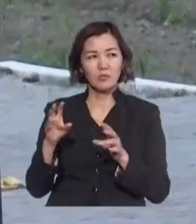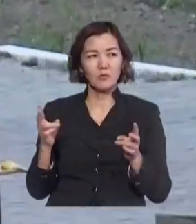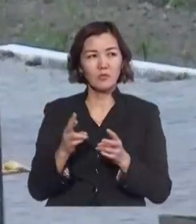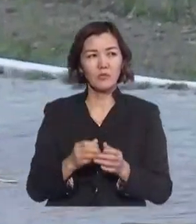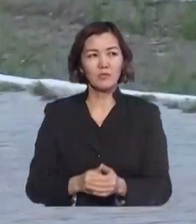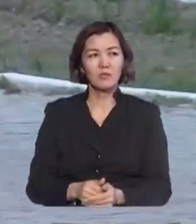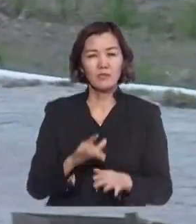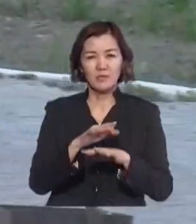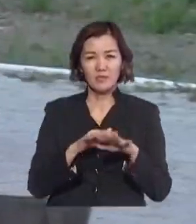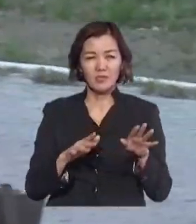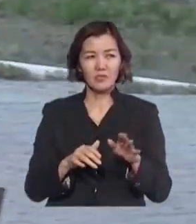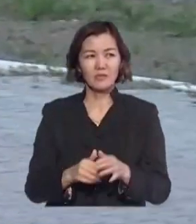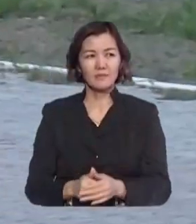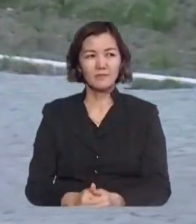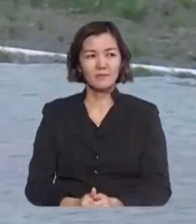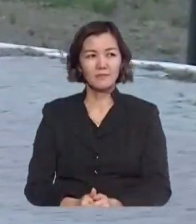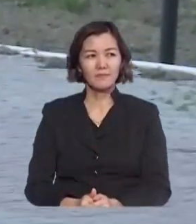Кешір.